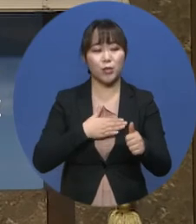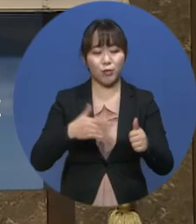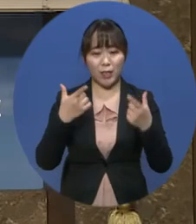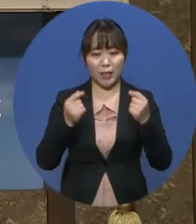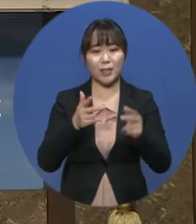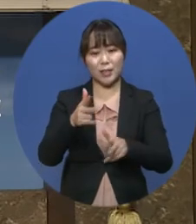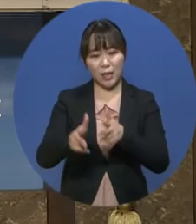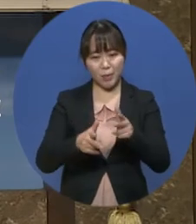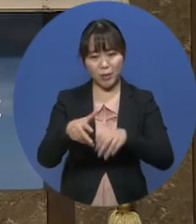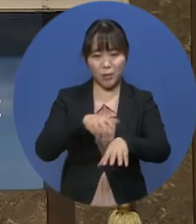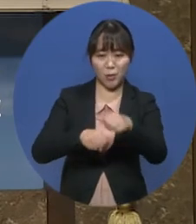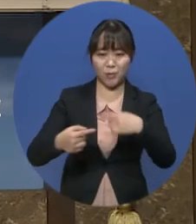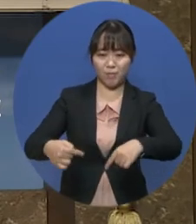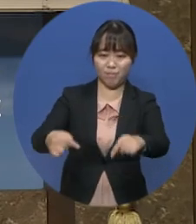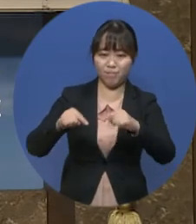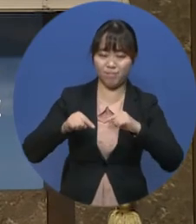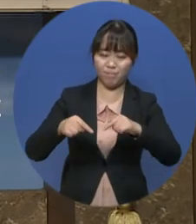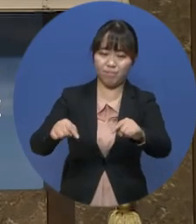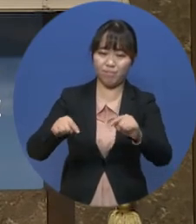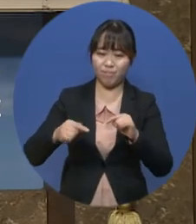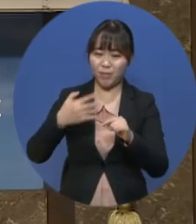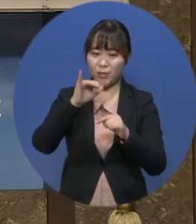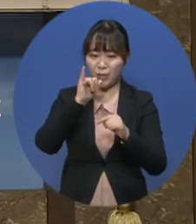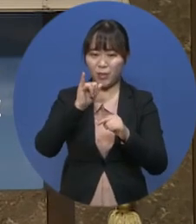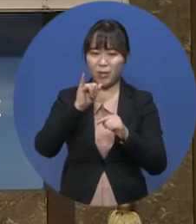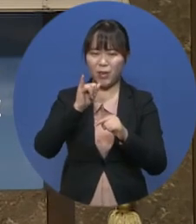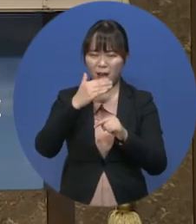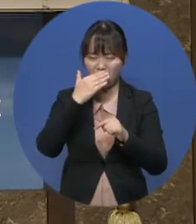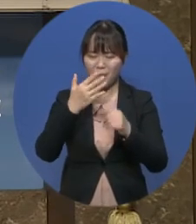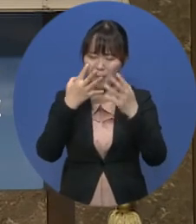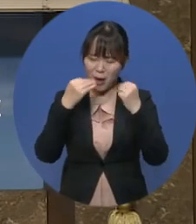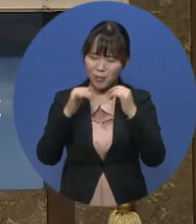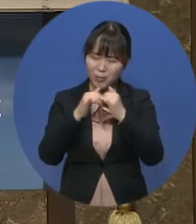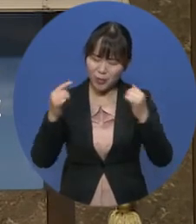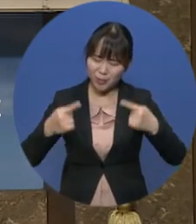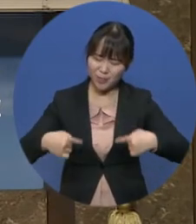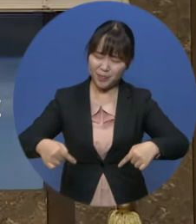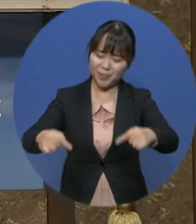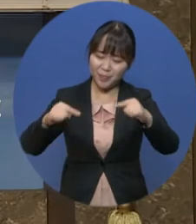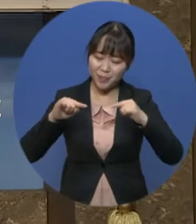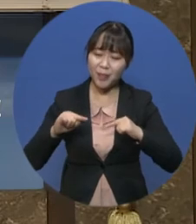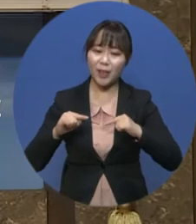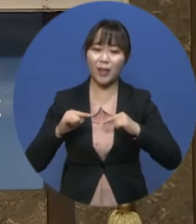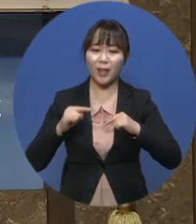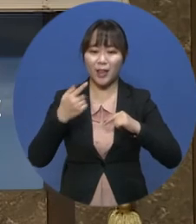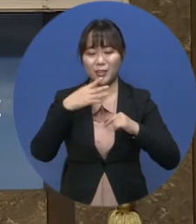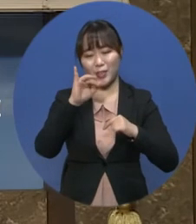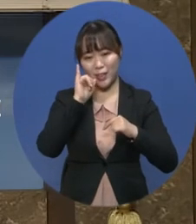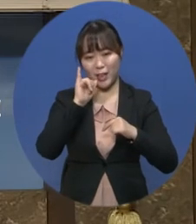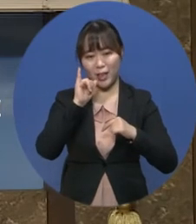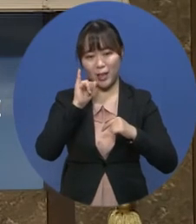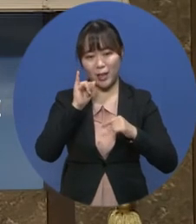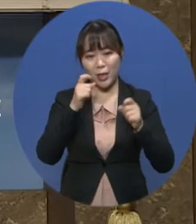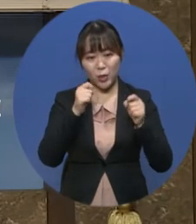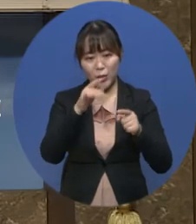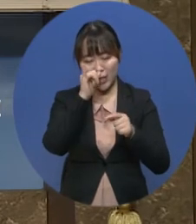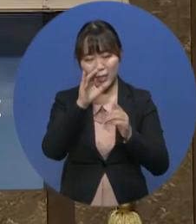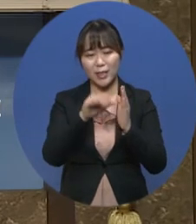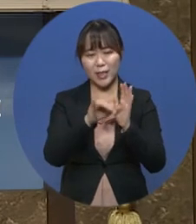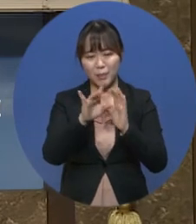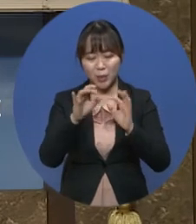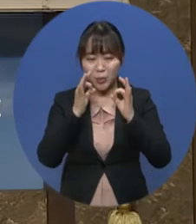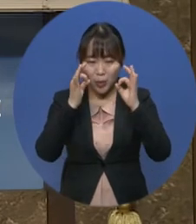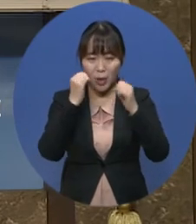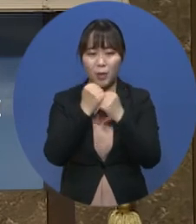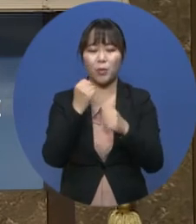우리 사업에 적극적으로 동참하도록 개수 인대로 많은 분이 동참하도록 어 기회 있을 때마다 노력을 하고